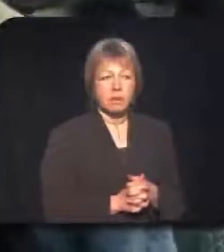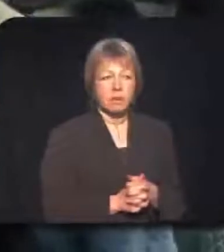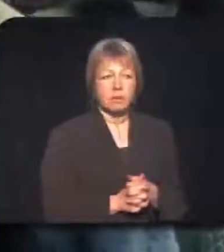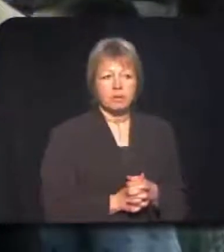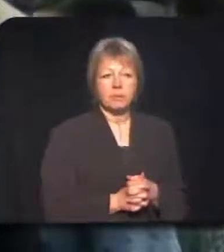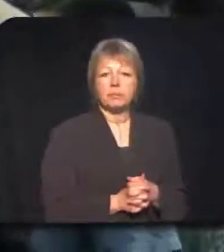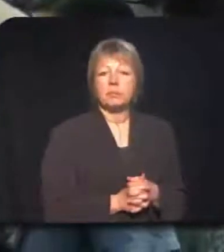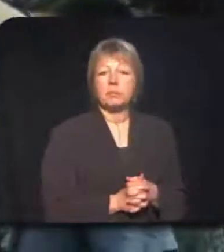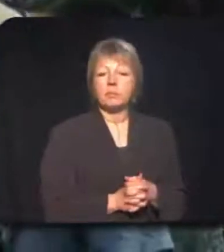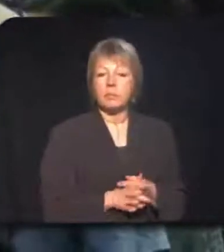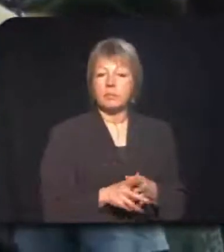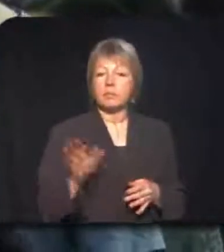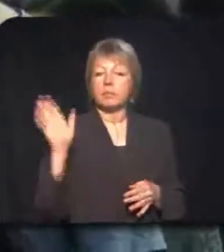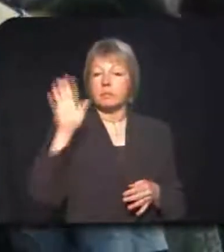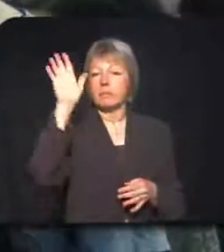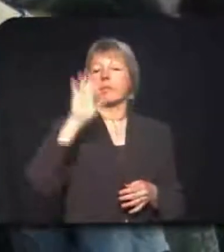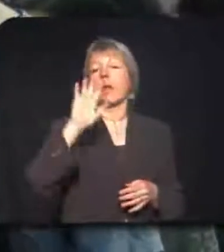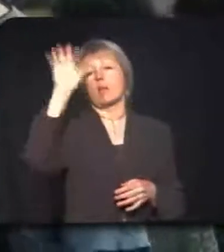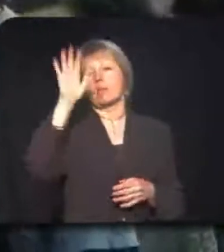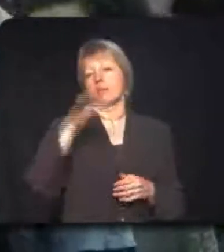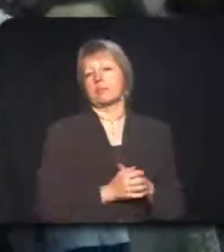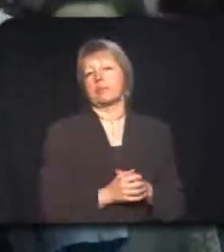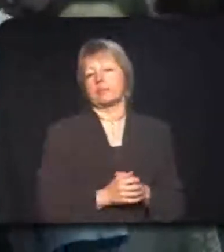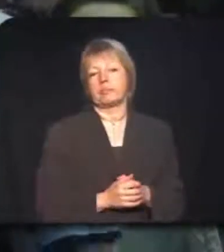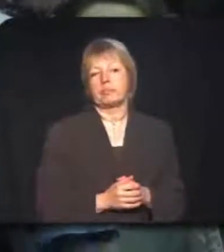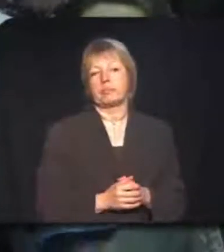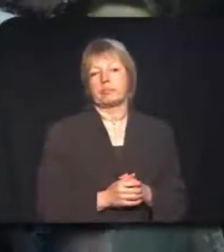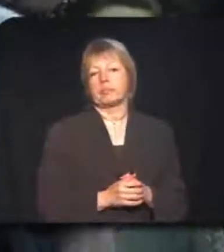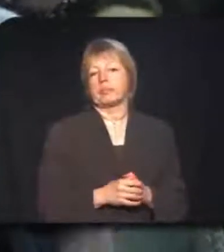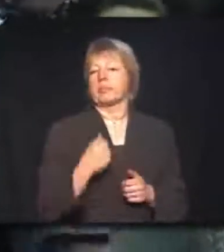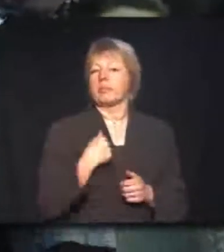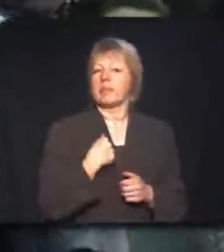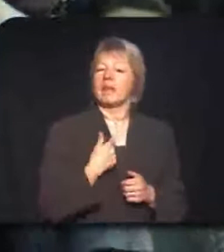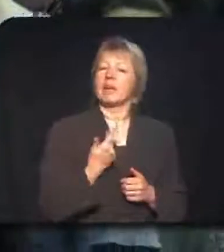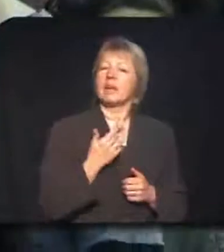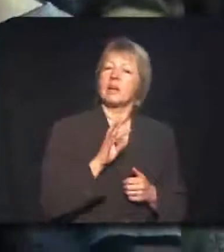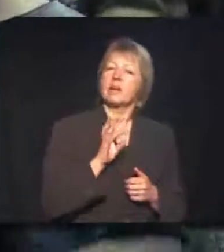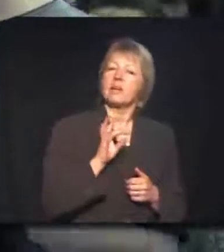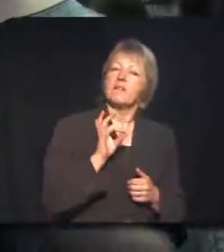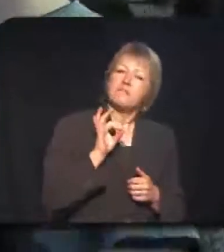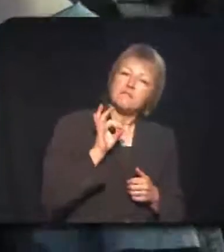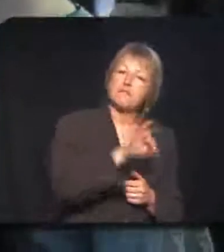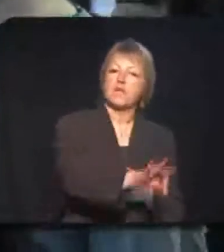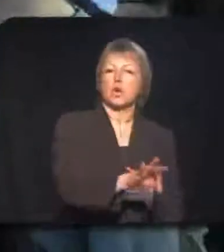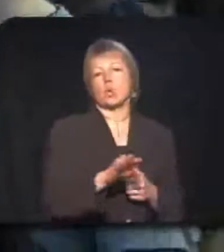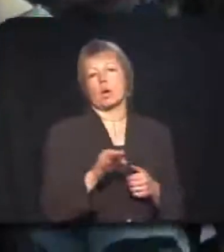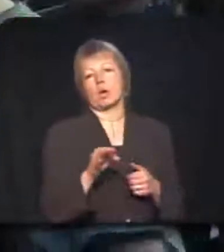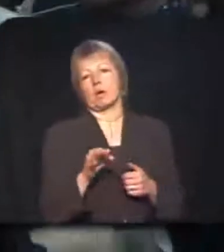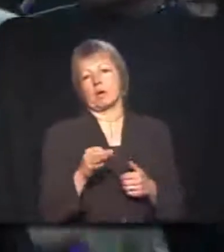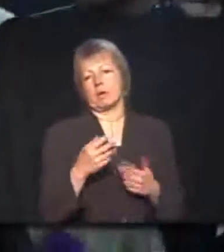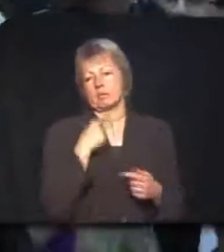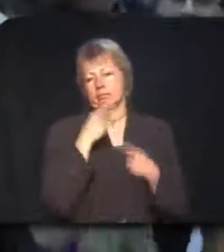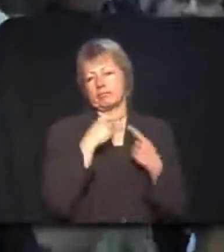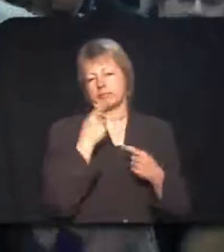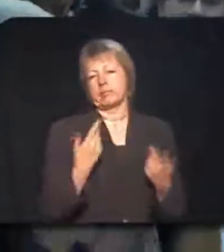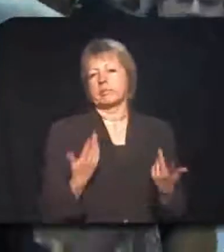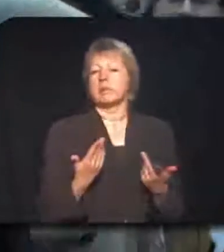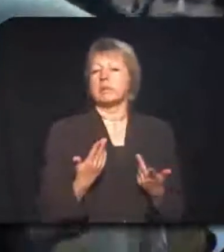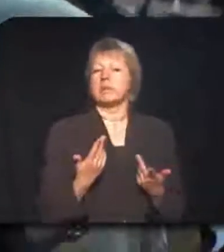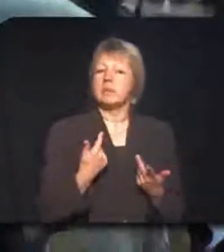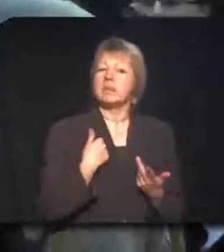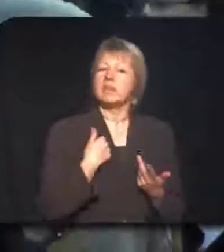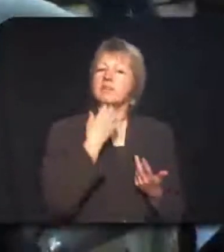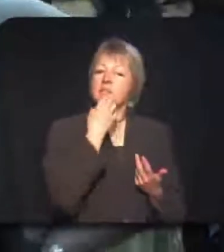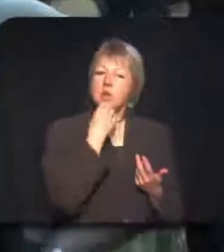hallo ja schön hi ich stehe hier im pro contra Mikrofon weil ich euch dazu aufrufen will für